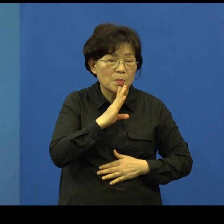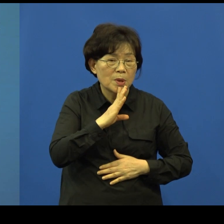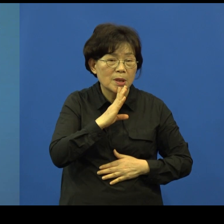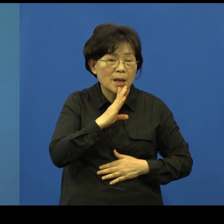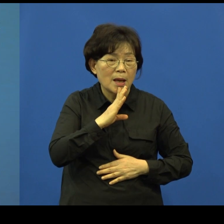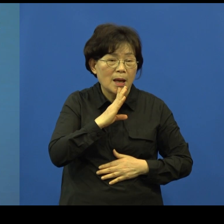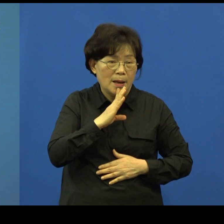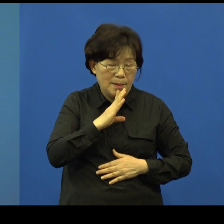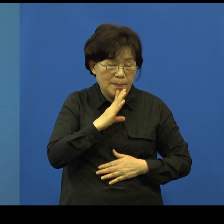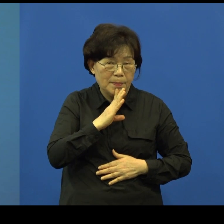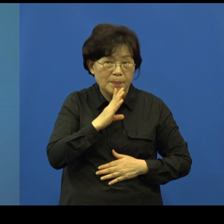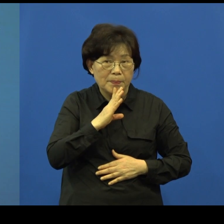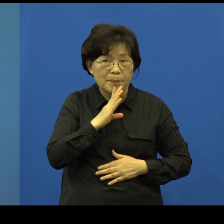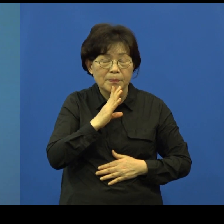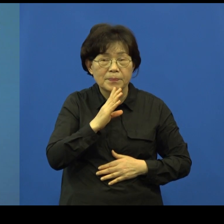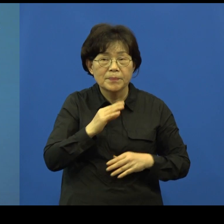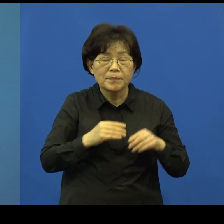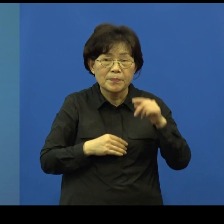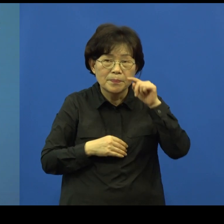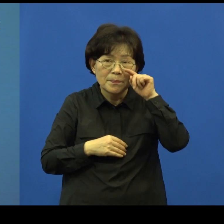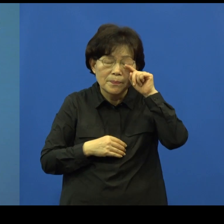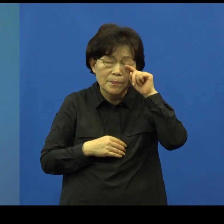입력된 게 나오는 거죠. 인풋이 있어야 돼요.